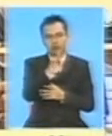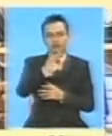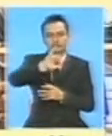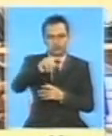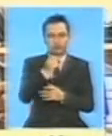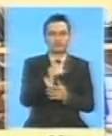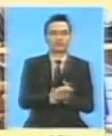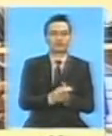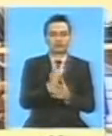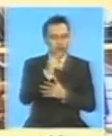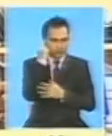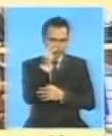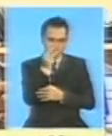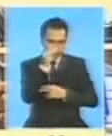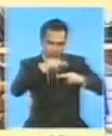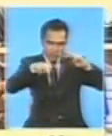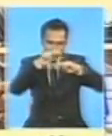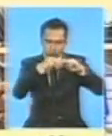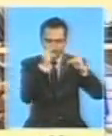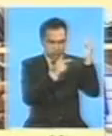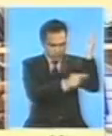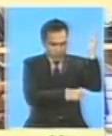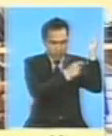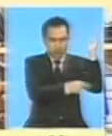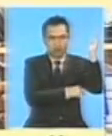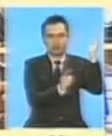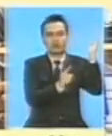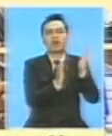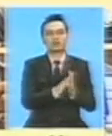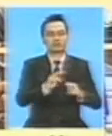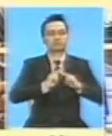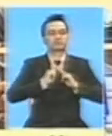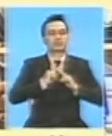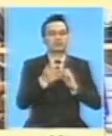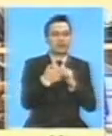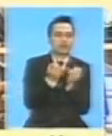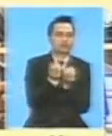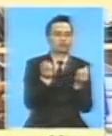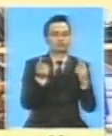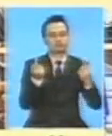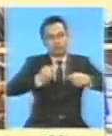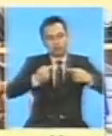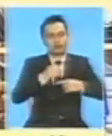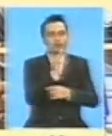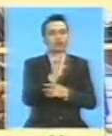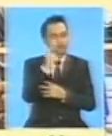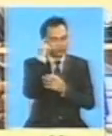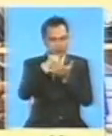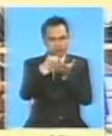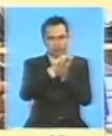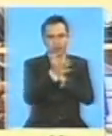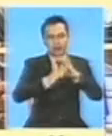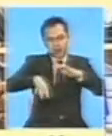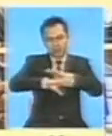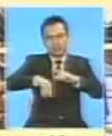ะครับก็ได้สั่งการให้แม่ทัพภาคสี่ไปดูแลแล้วปรากฏว่าขั้นต้นก็คือเป็นเรื่องส่วนตัวด้วยนะครับในตรงนั้นก็คงต้องแก้ปัญหากันไปนะครับหาหลักฐาน